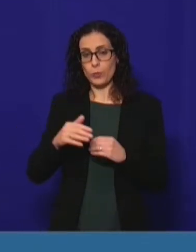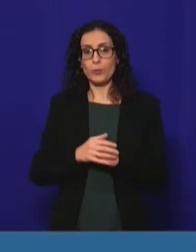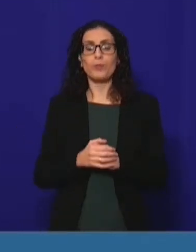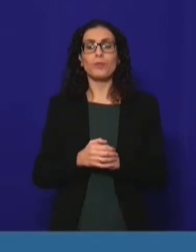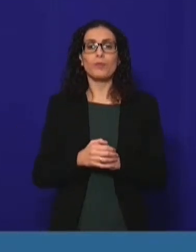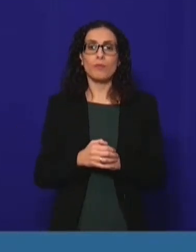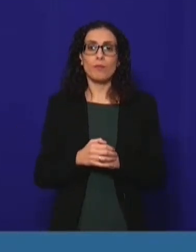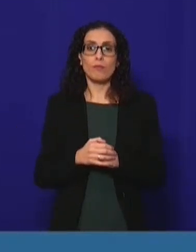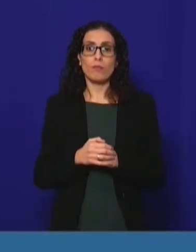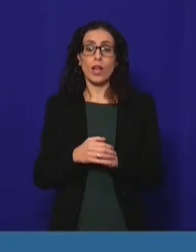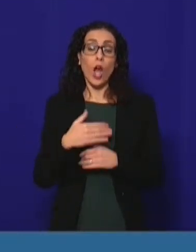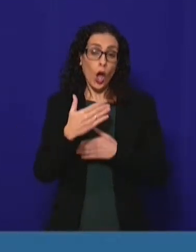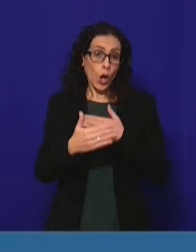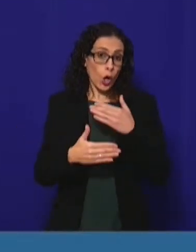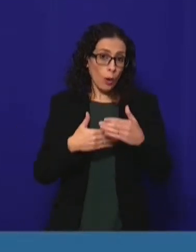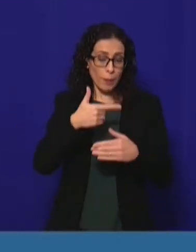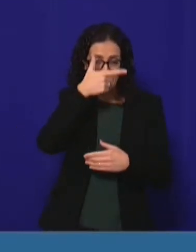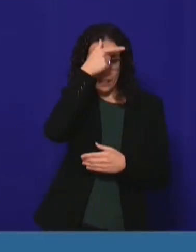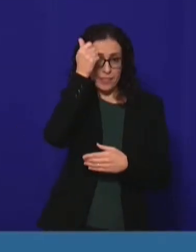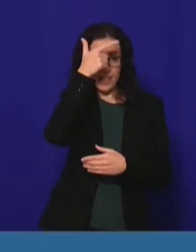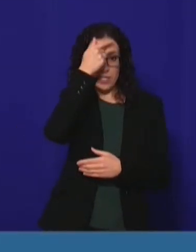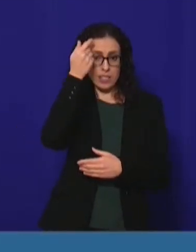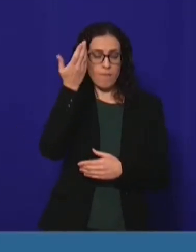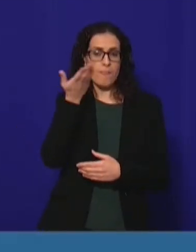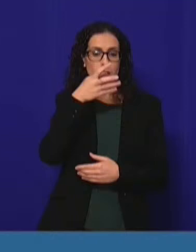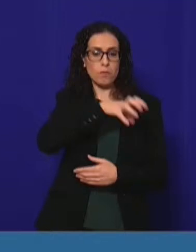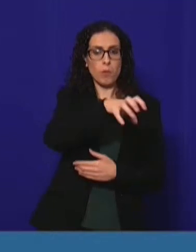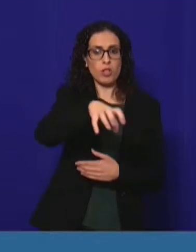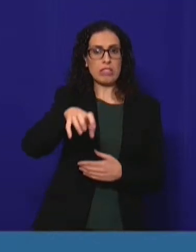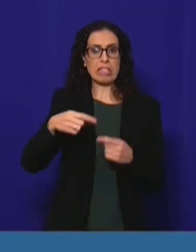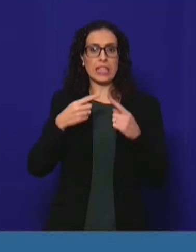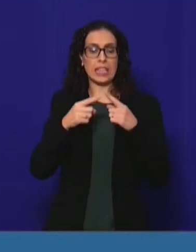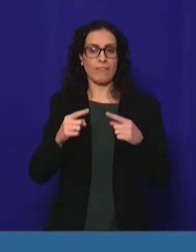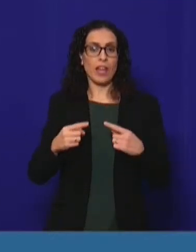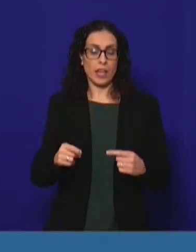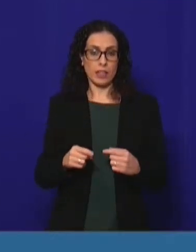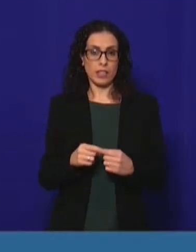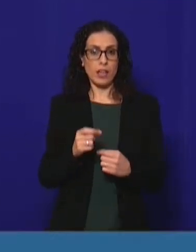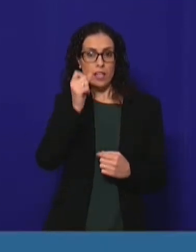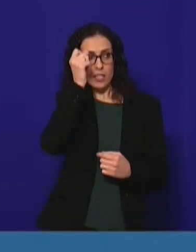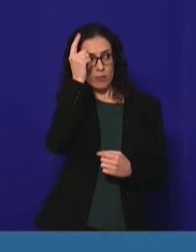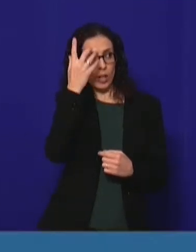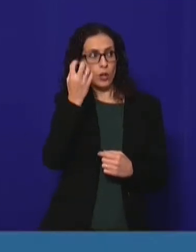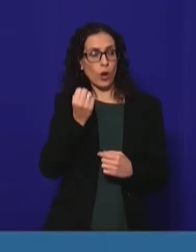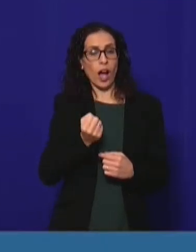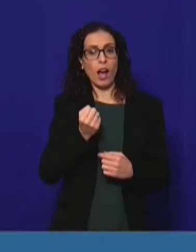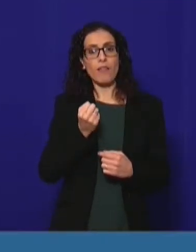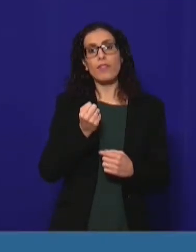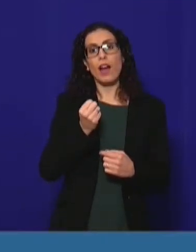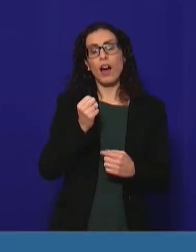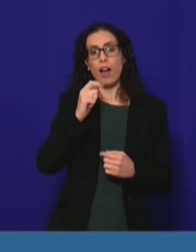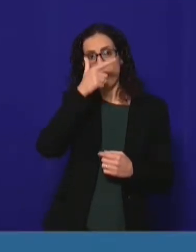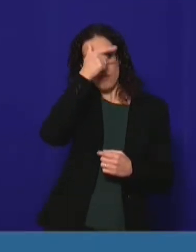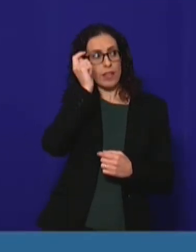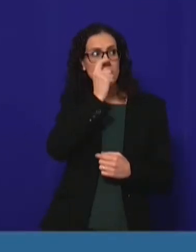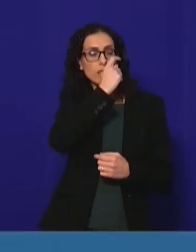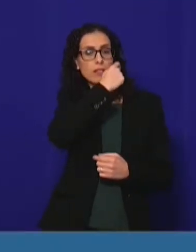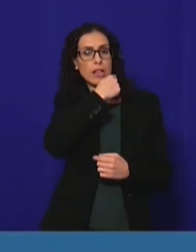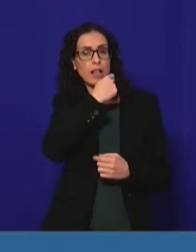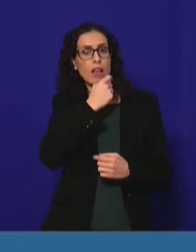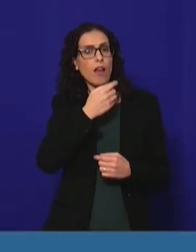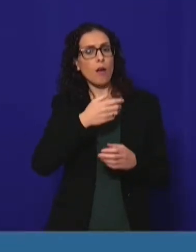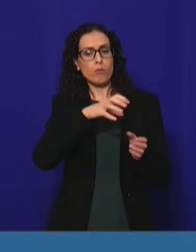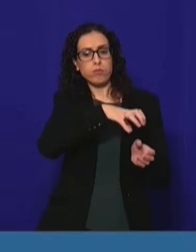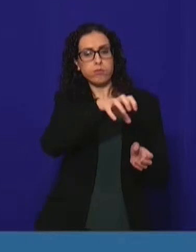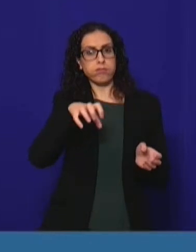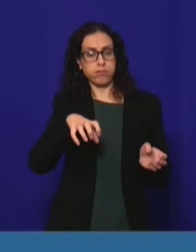Il-testjar baqa' għaddej fil-ħabs kollha tagħna, fakkarkom li aħna għandna testing permezz tal-PCRs fil-ħabs kollha li f'ta'